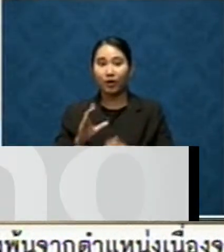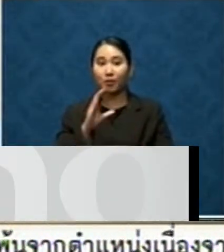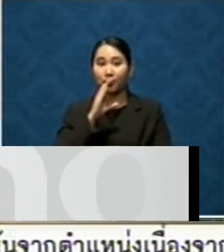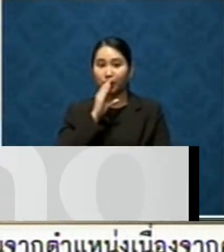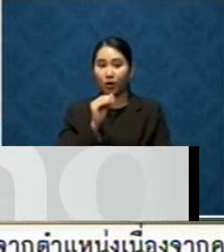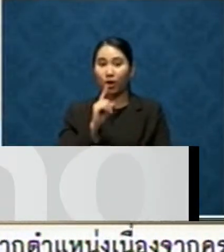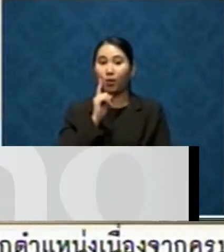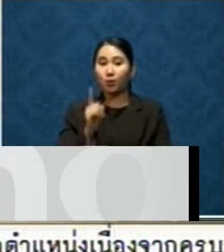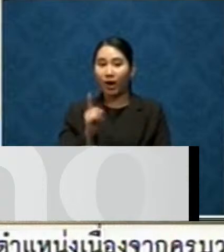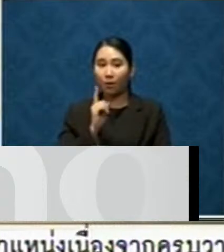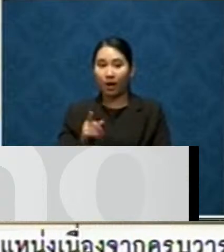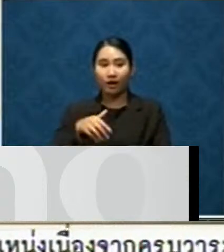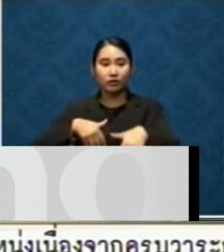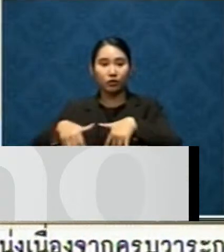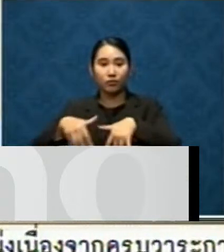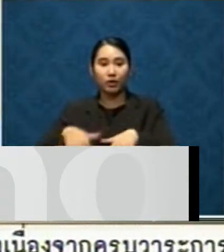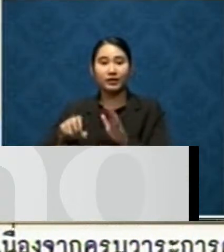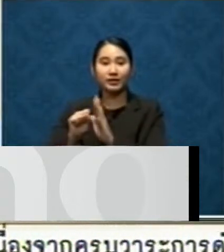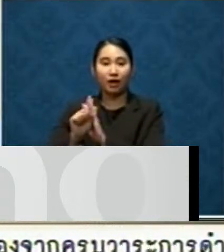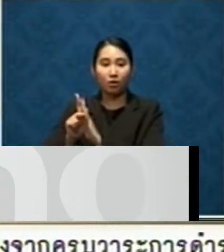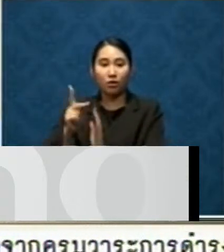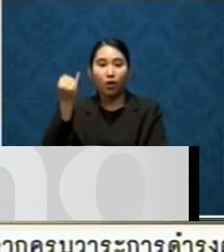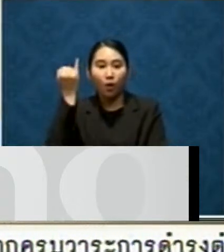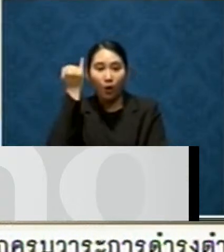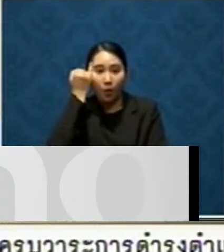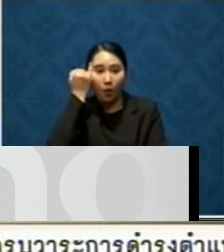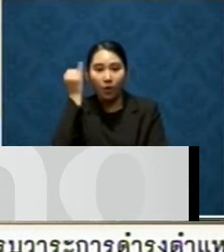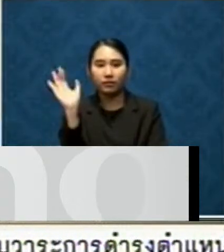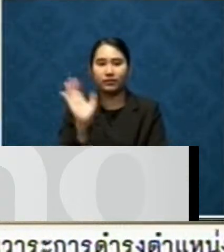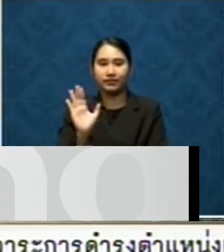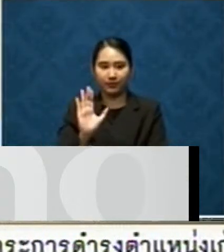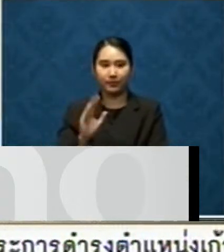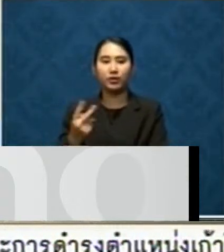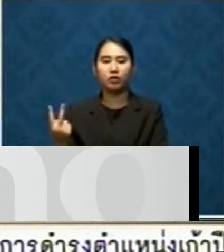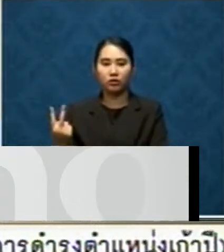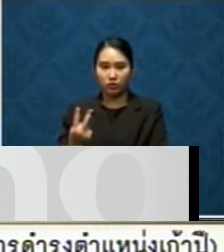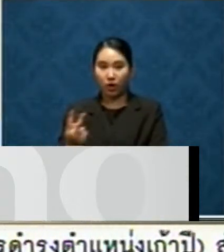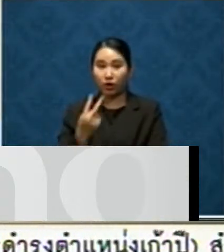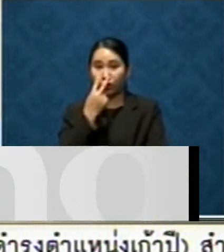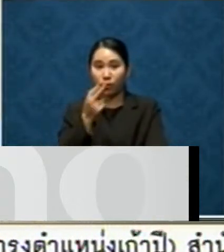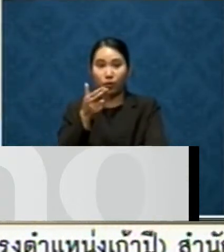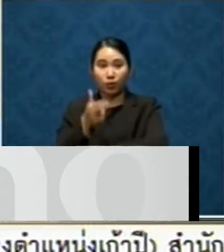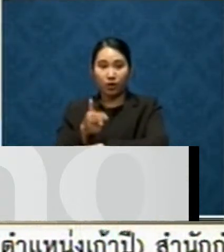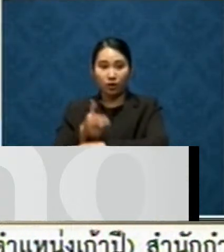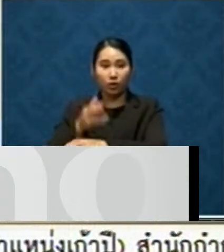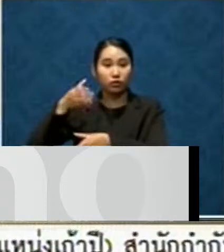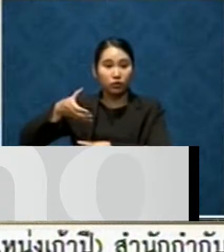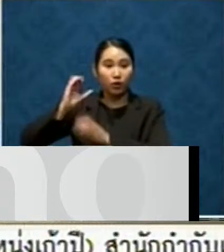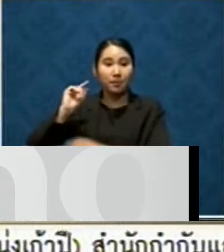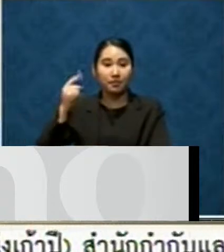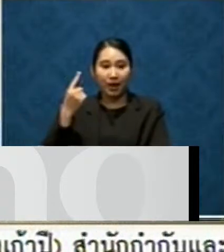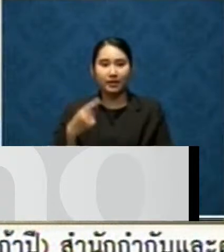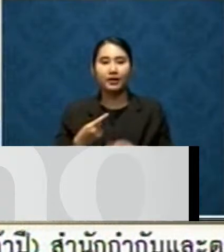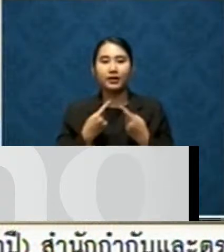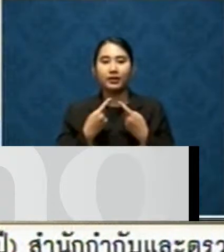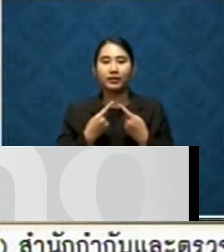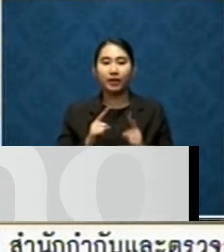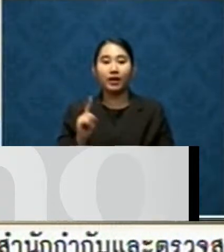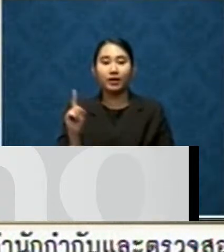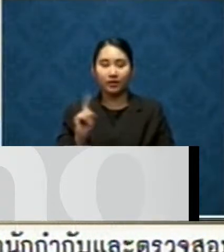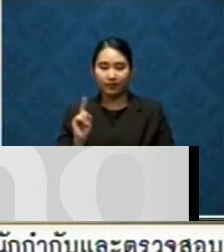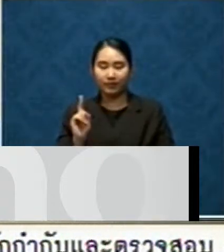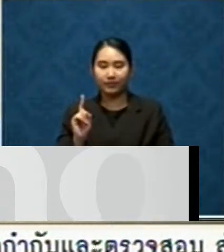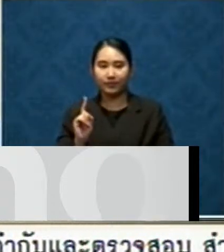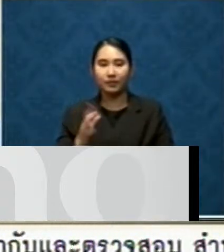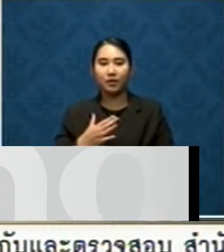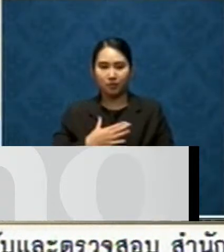าพี่น้องจังหวัดสกลนครโง่นะครับอยากจะให้ทั้งสองท่านไปเปิดคลิปดูใหม่ก็ได้แต่ถึงยังไงก็ตามท่านประธานครับ